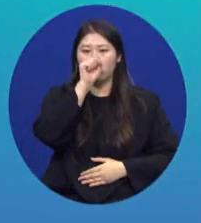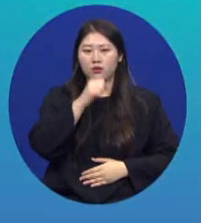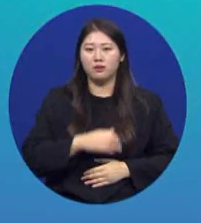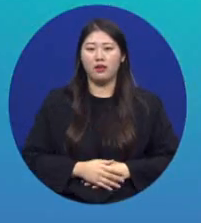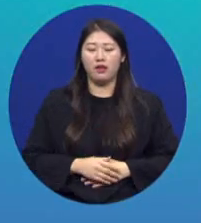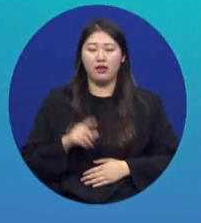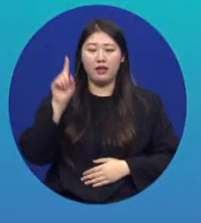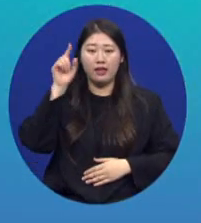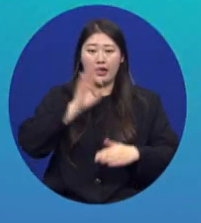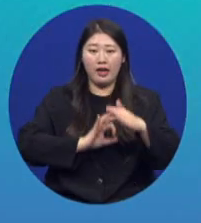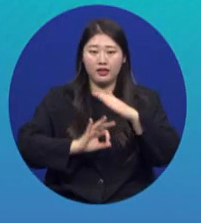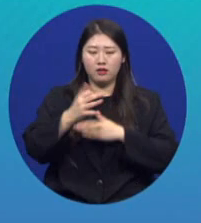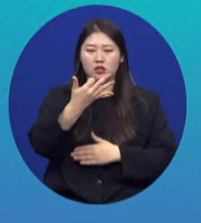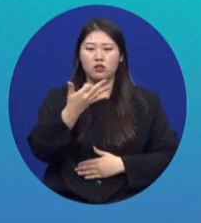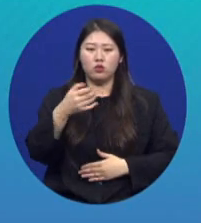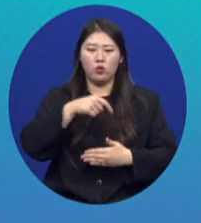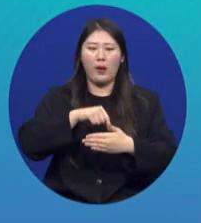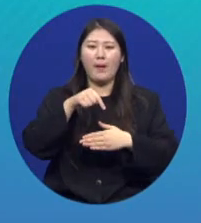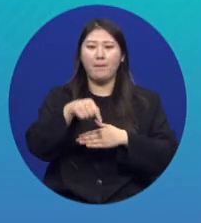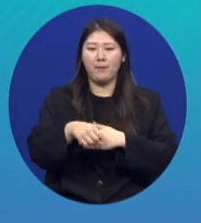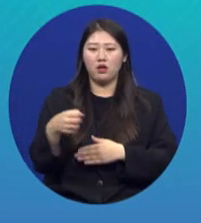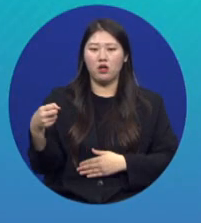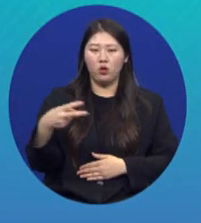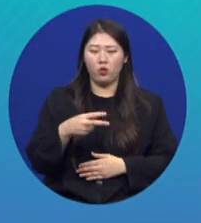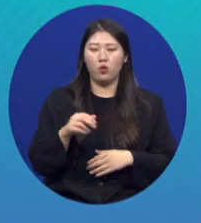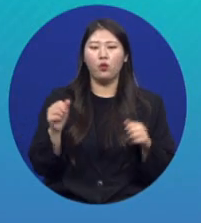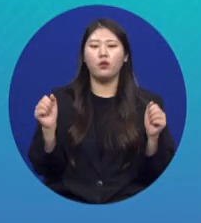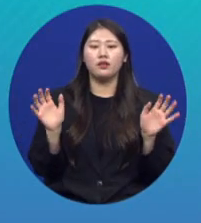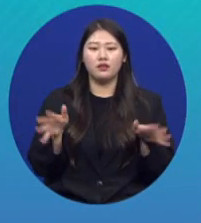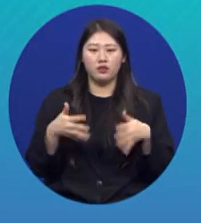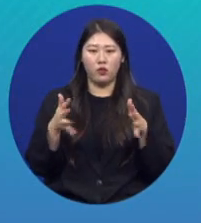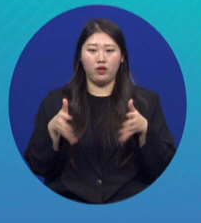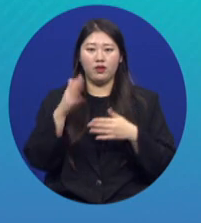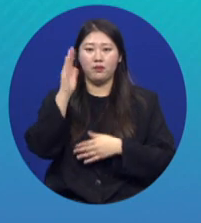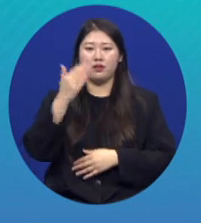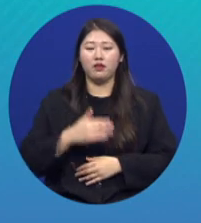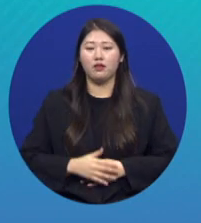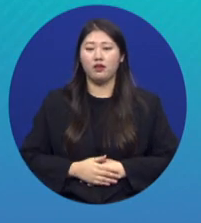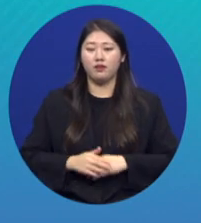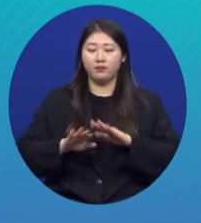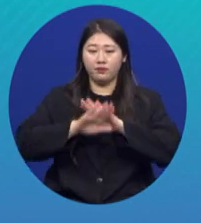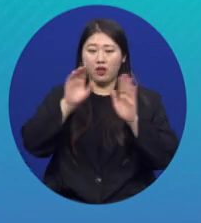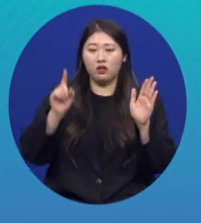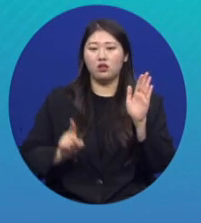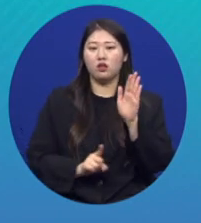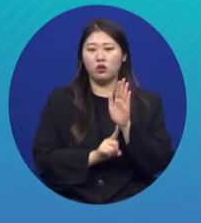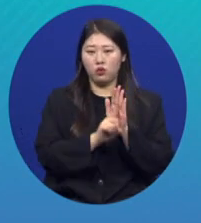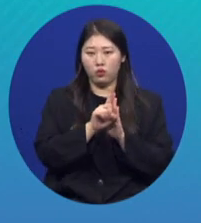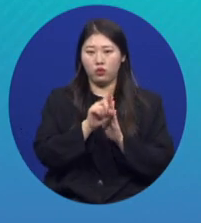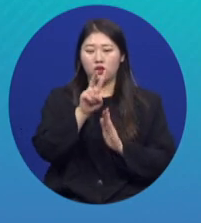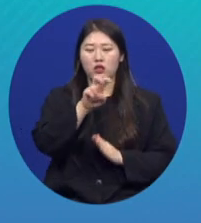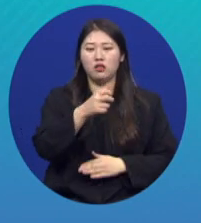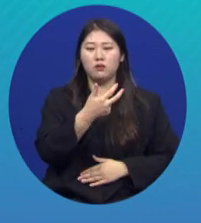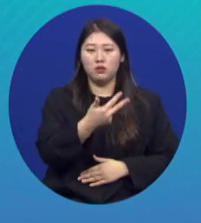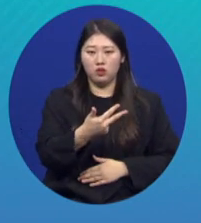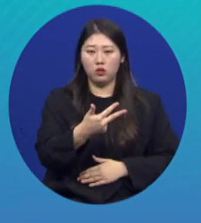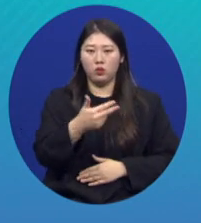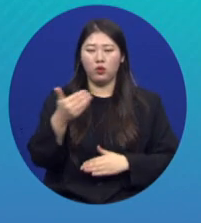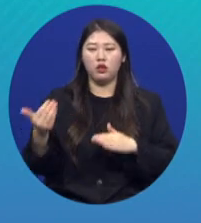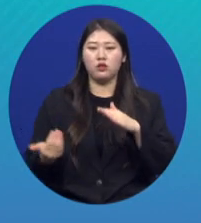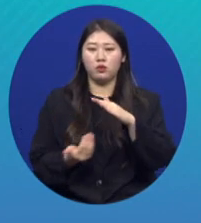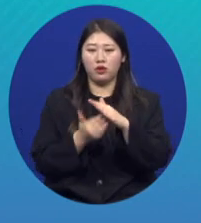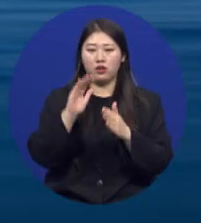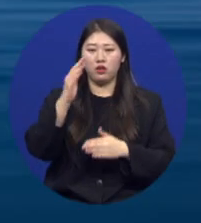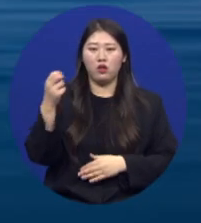아침 최저 기온은 19도 안팎으로 선선하게 시작하겠습니다. 낮 최고 기온은 북부와 남부 지역이 27도까지